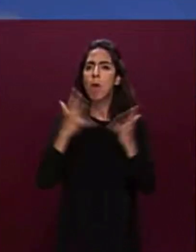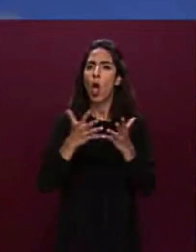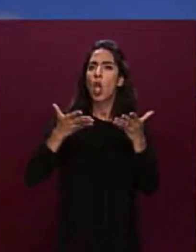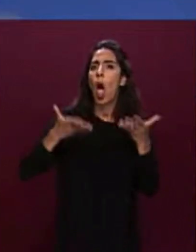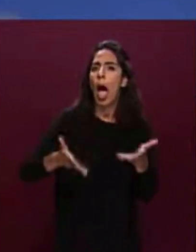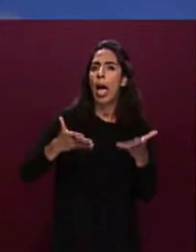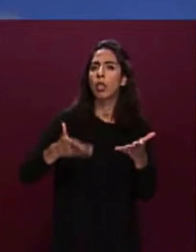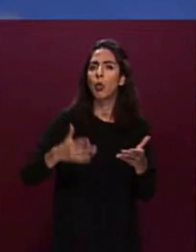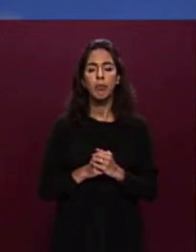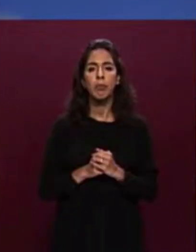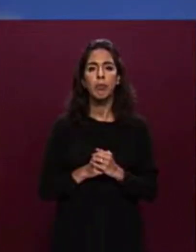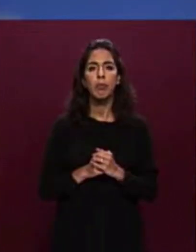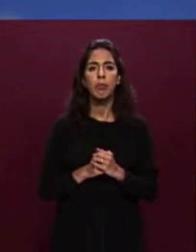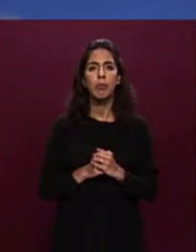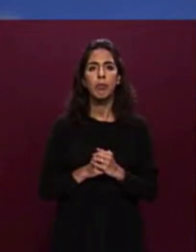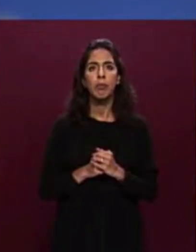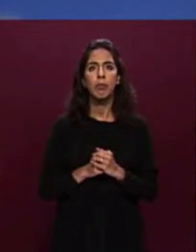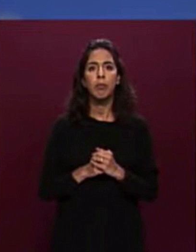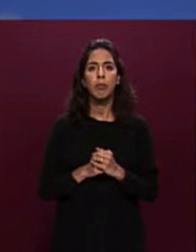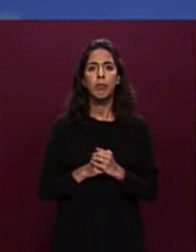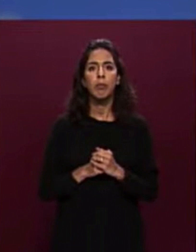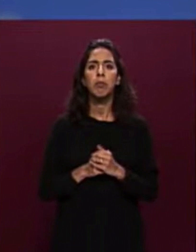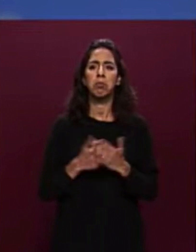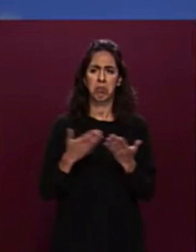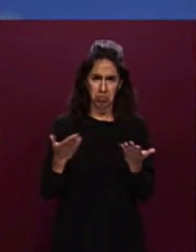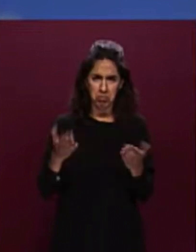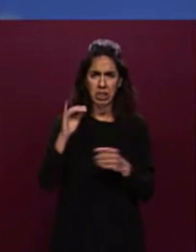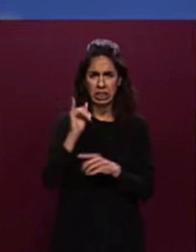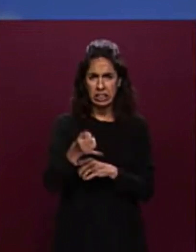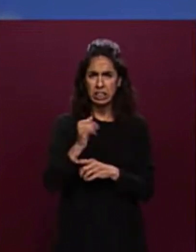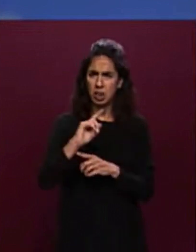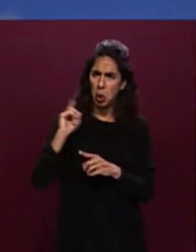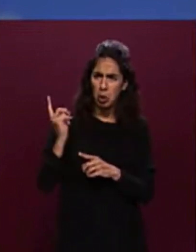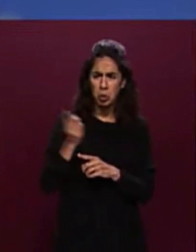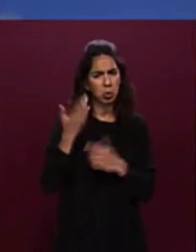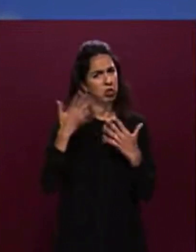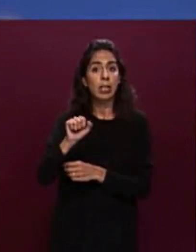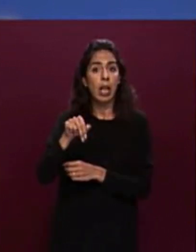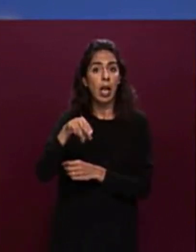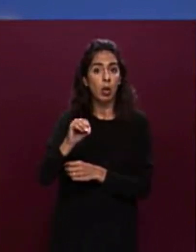le accetto, grazie. Sì, Maduro, tutti, abbiamo abbraccettati tutti.